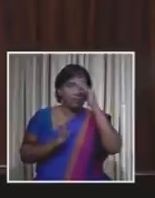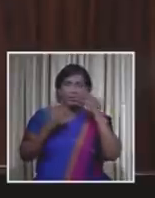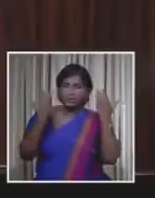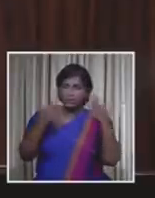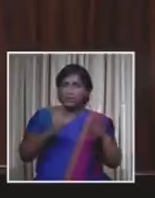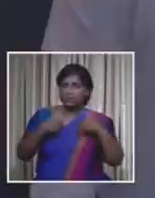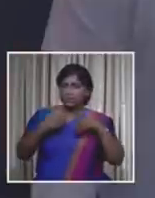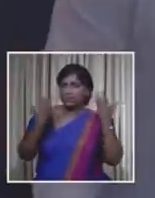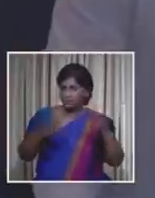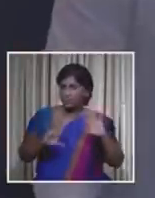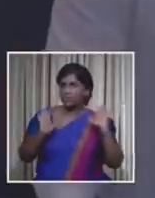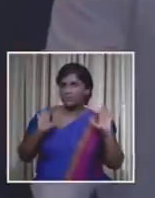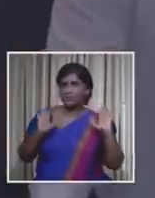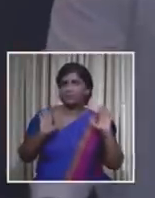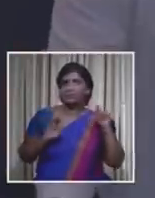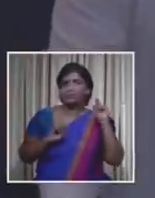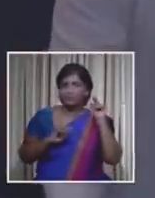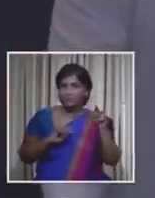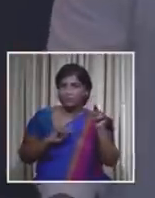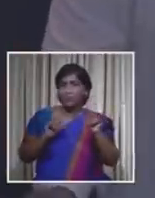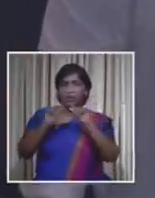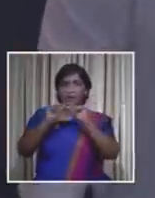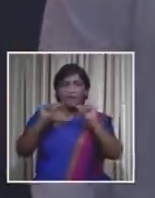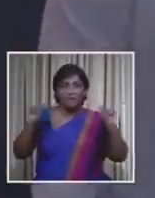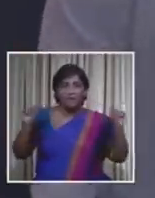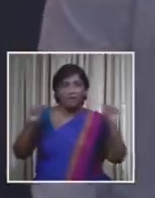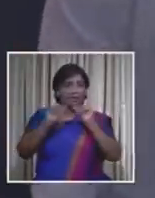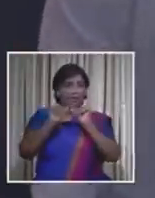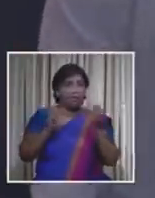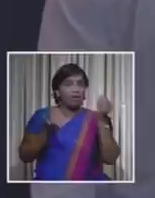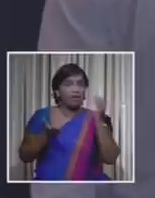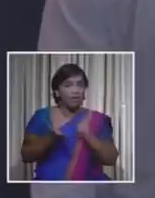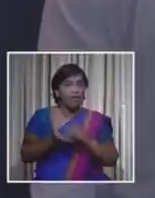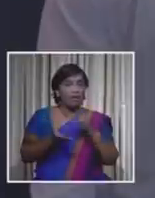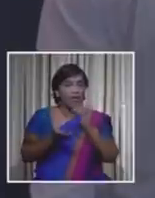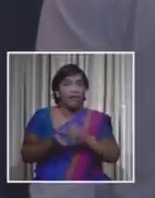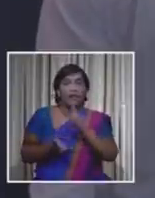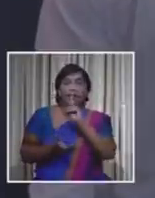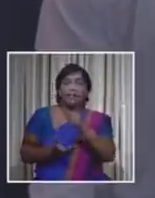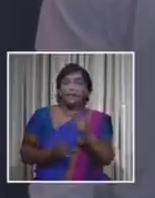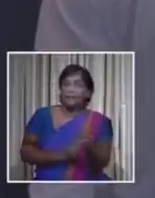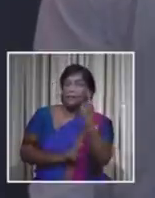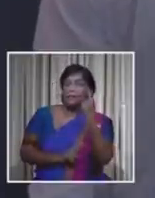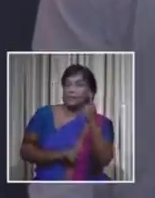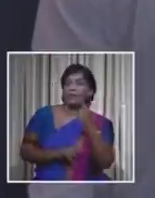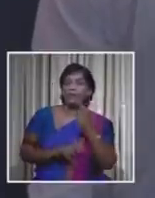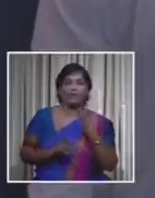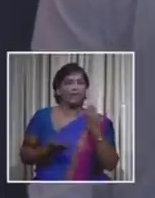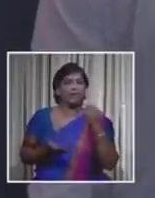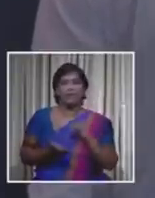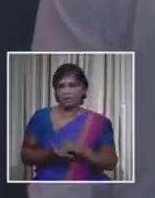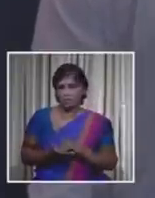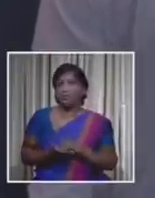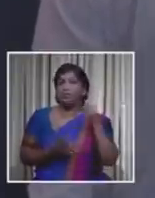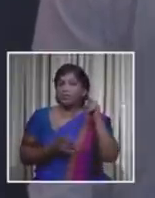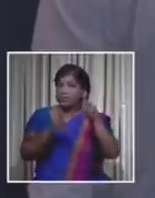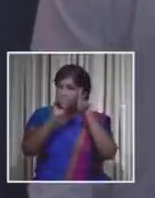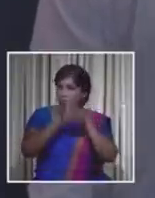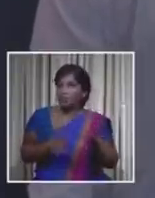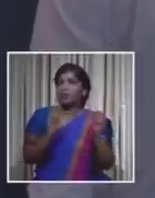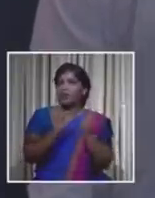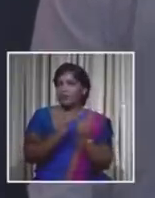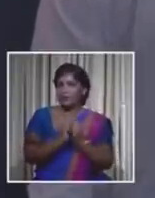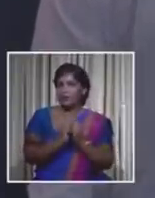අවසන් කරනවා. මෙතුමා ඒ වාක්‍ය නැවත වතාවක් කියන්න කිය කිය අභියෝග කිරීම තුළ නැවත වතාවක් ඒ දෙයමයි සිද්ධ